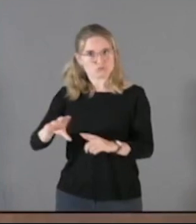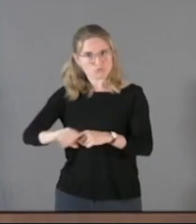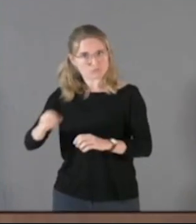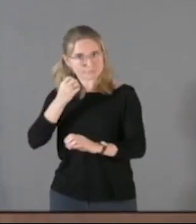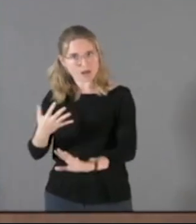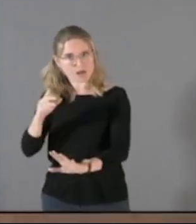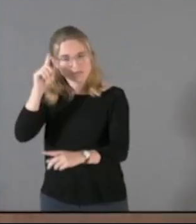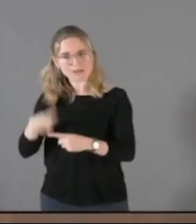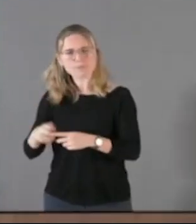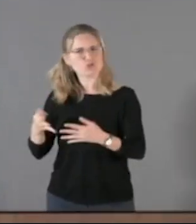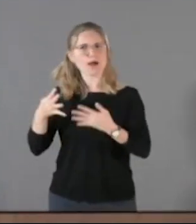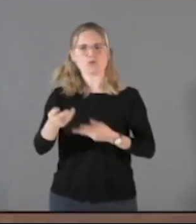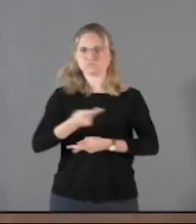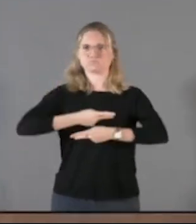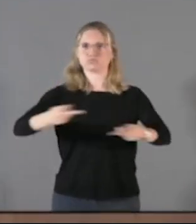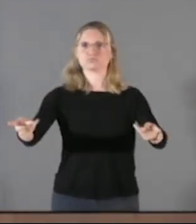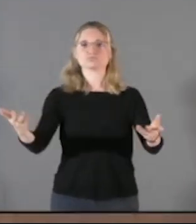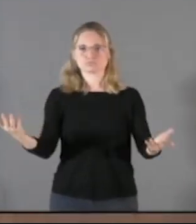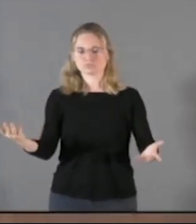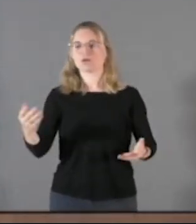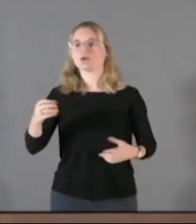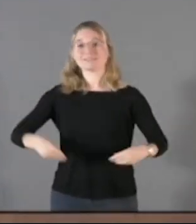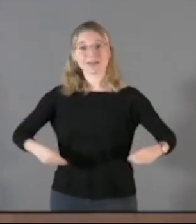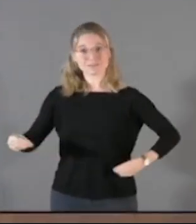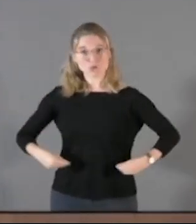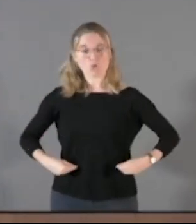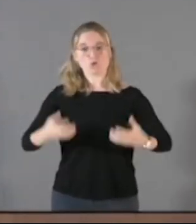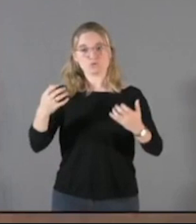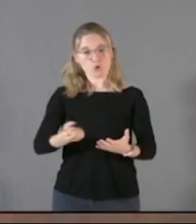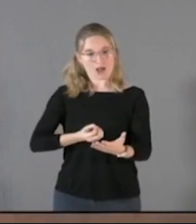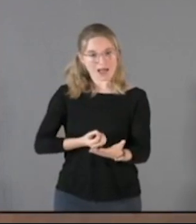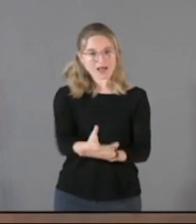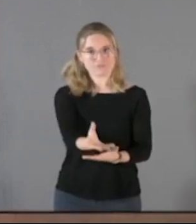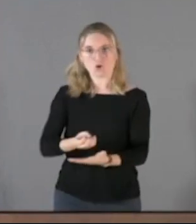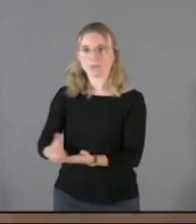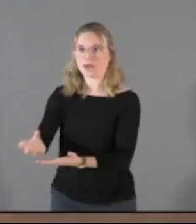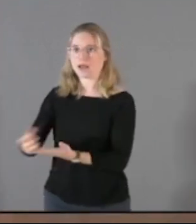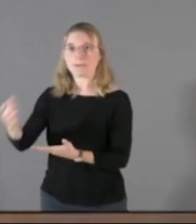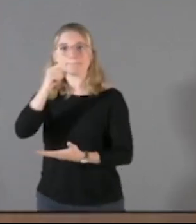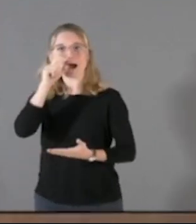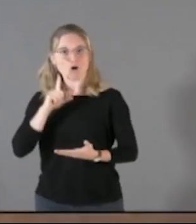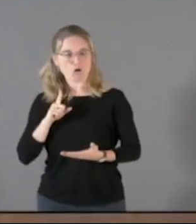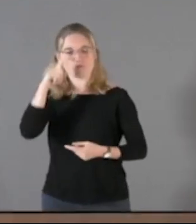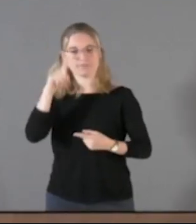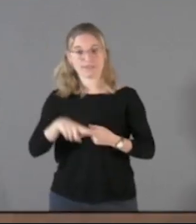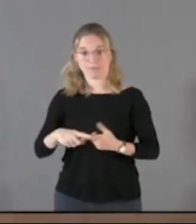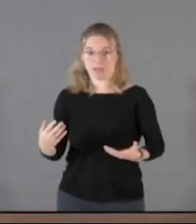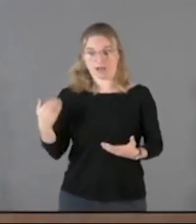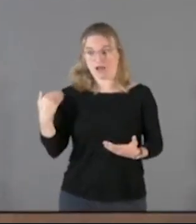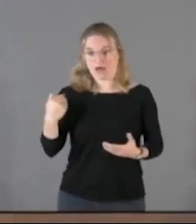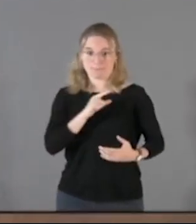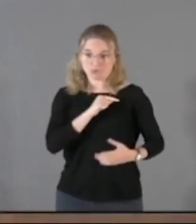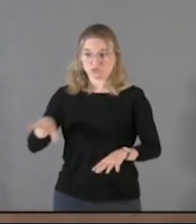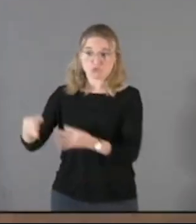transparence, elle a informé les parents de ce qui venait de se passer, de ce qui venait d'être trouvé, pour quand même que les